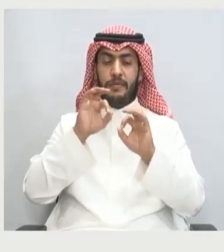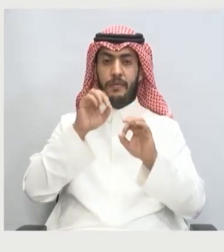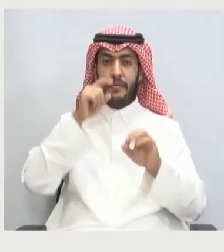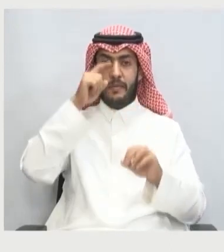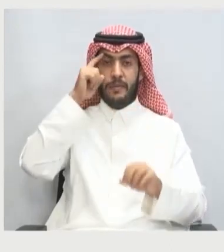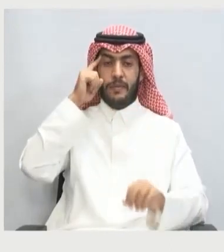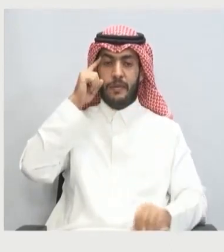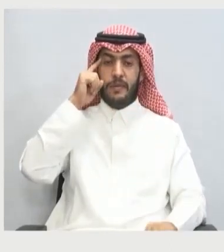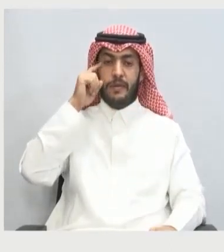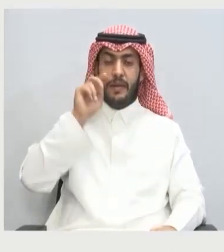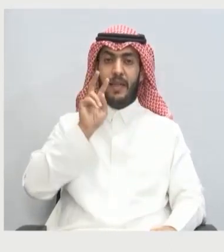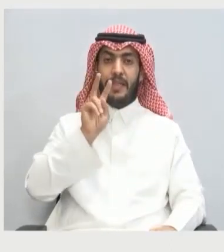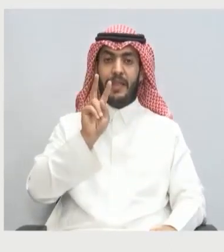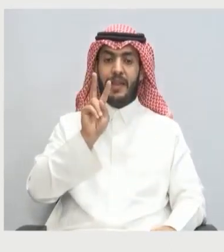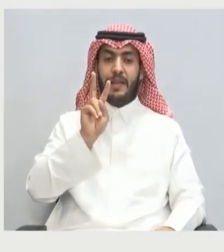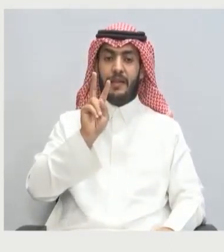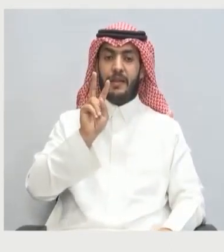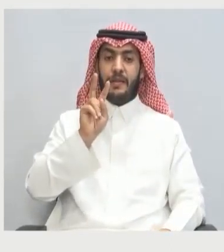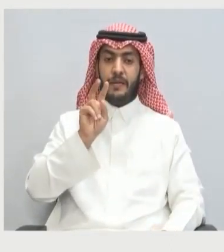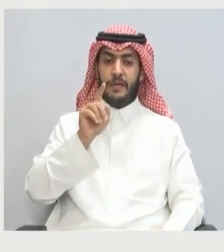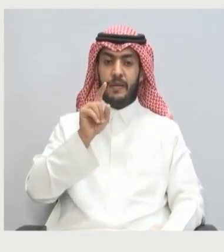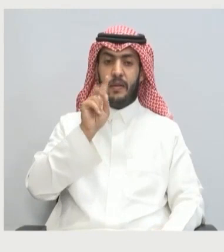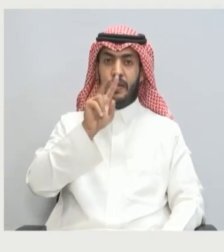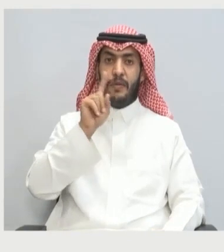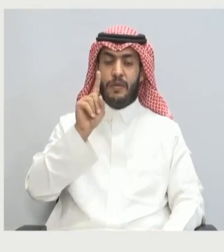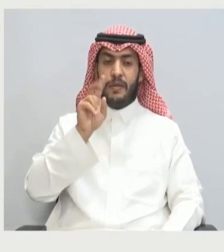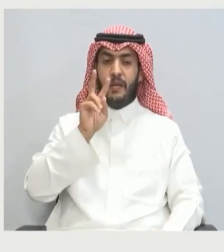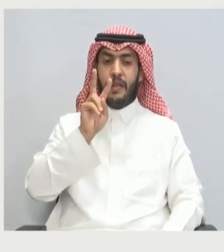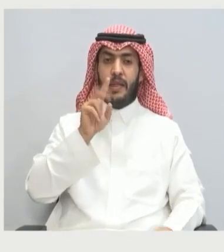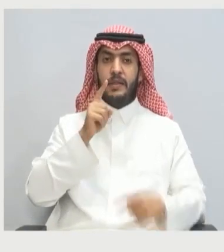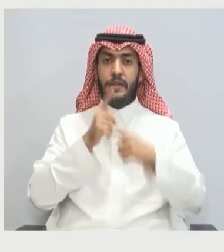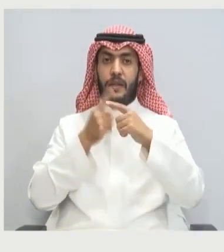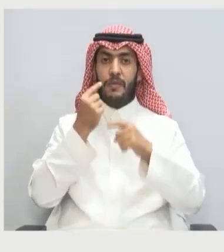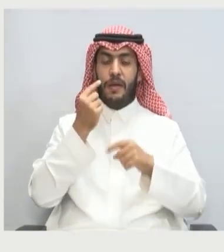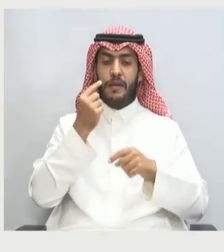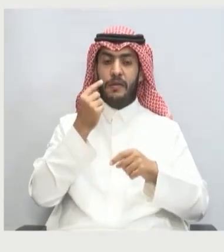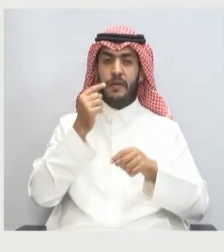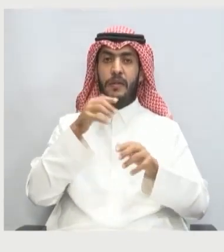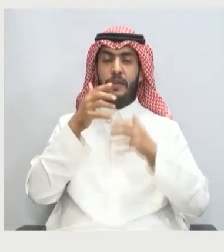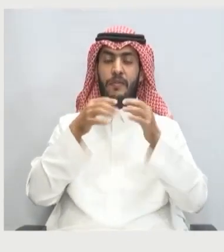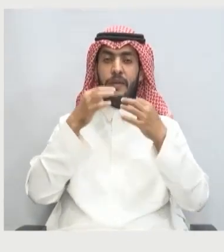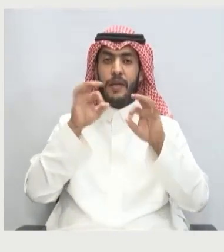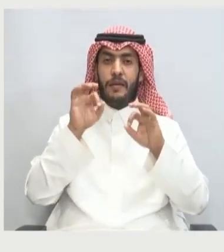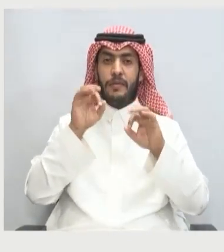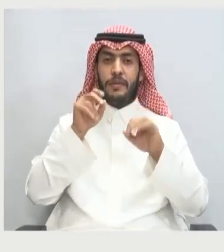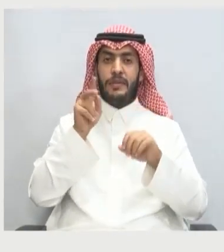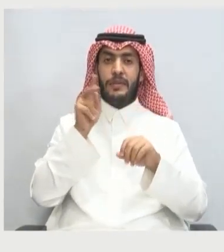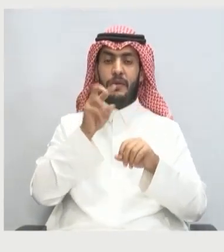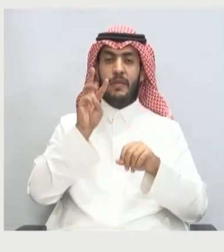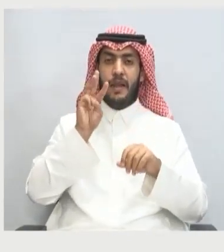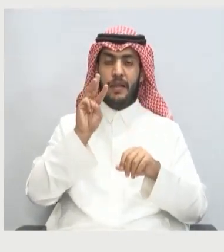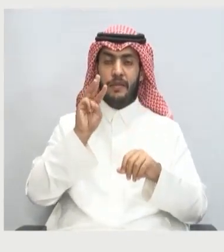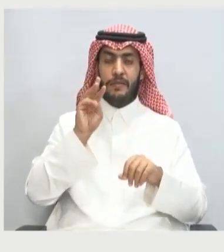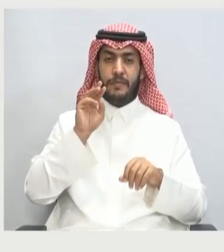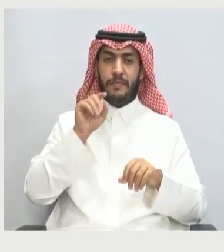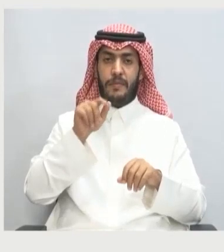سنقول هنا اثنان وهنا واحد اذا ساقول 2 ئ الواحد التفاعل الكلي سيساوي ثلاثه